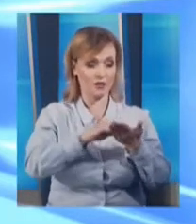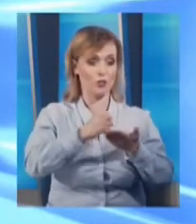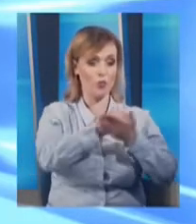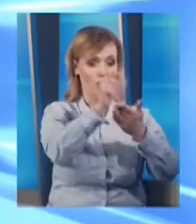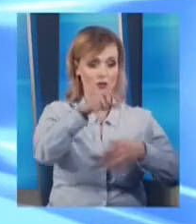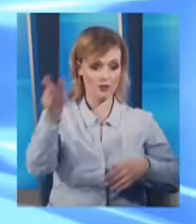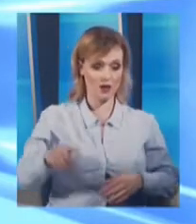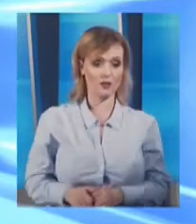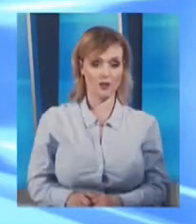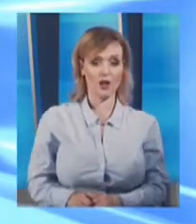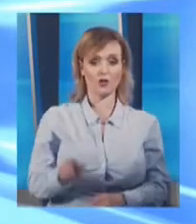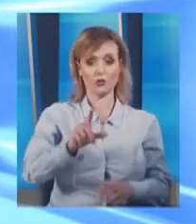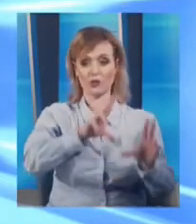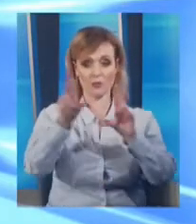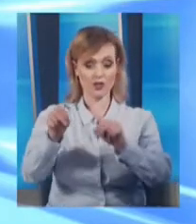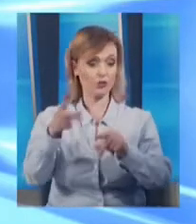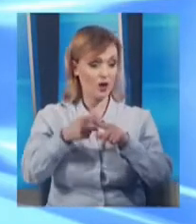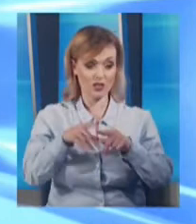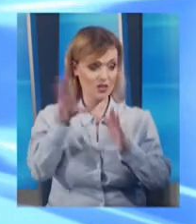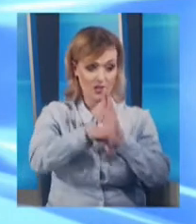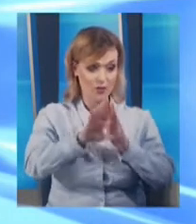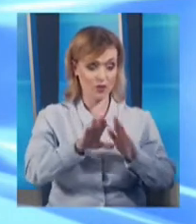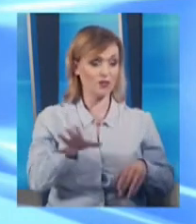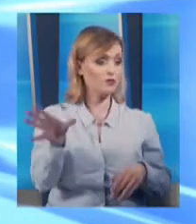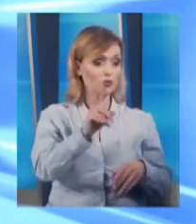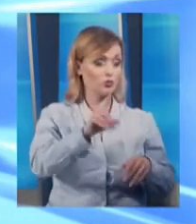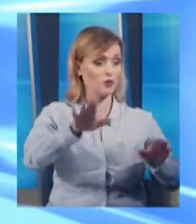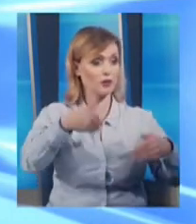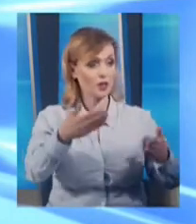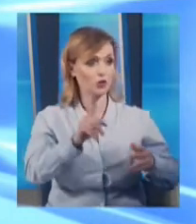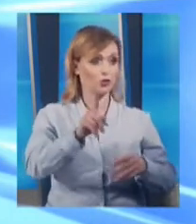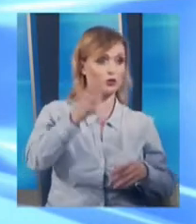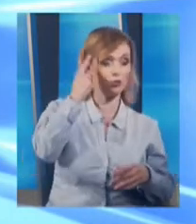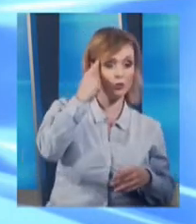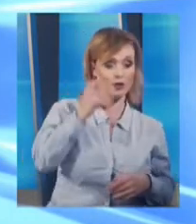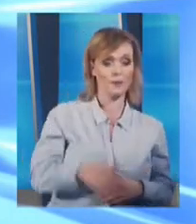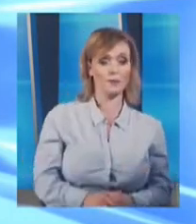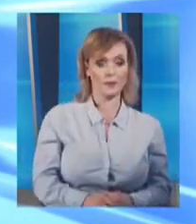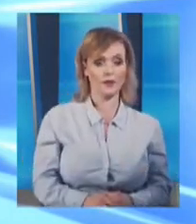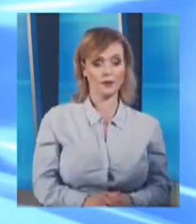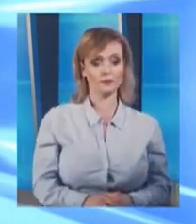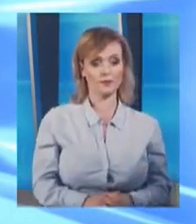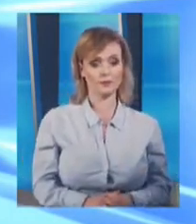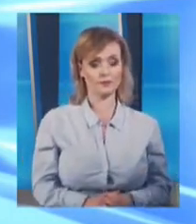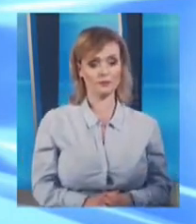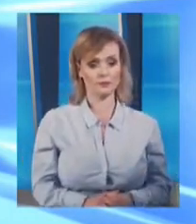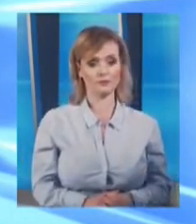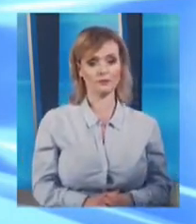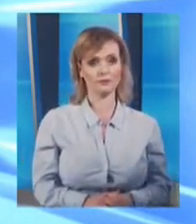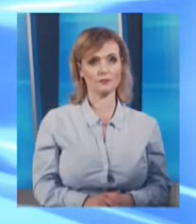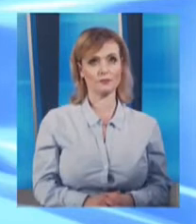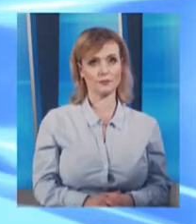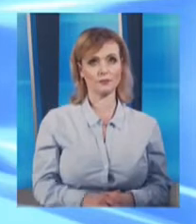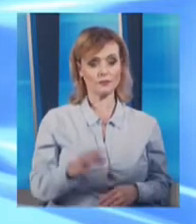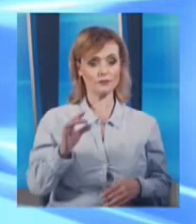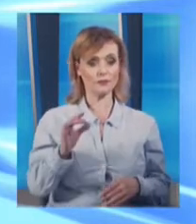atribuțiile șefului statului, dar multe din măsurile propuse sunt cuantificate prin cifre și permit estimarea unui impact bugetar,